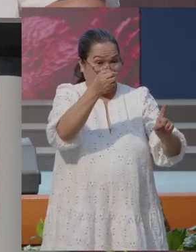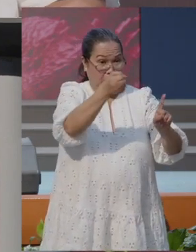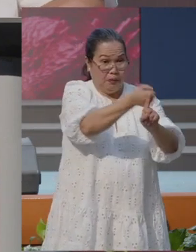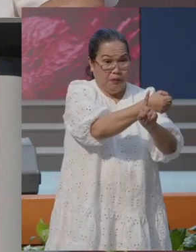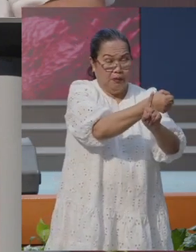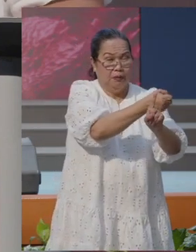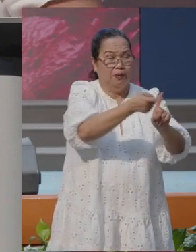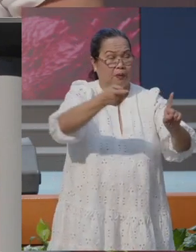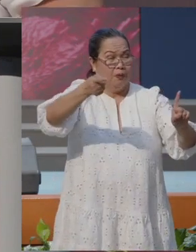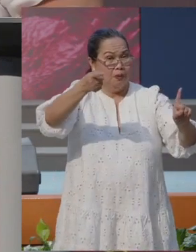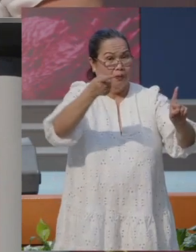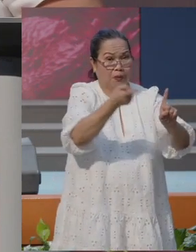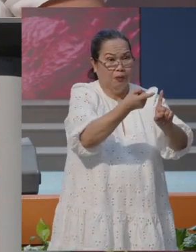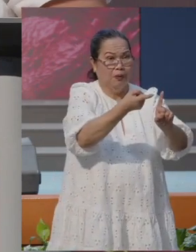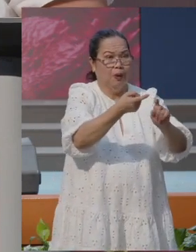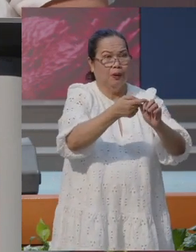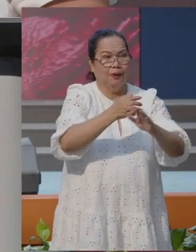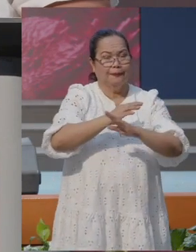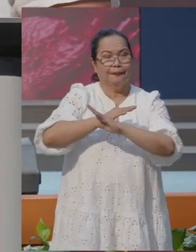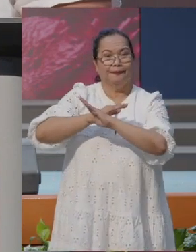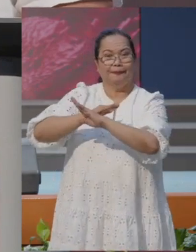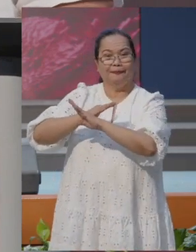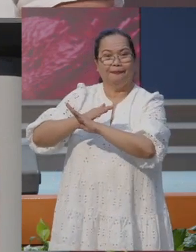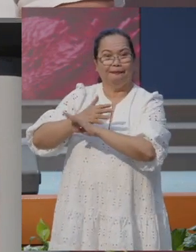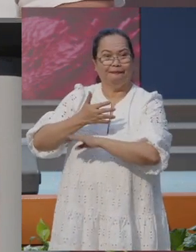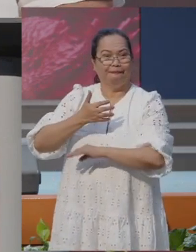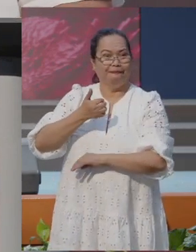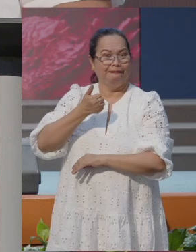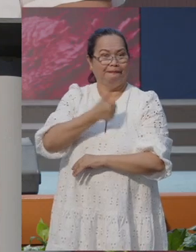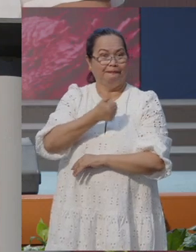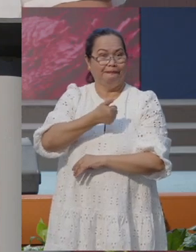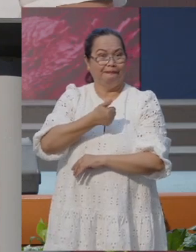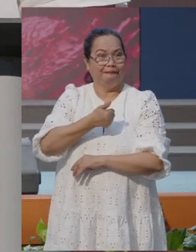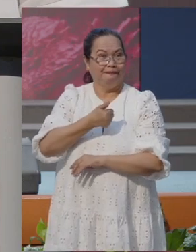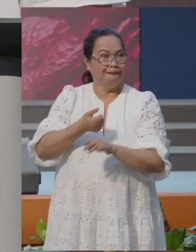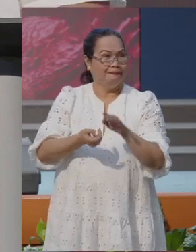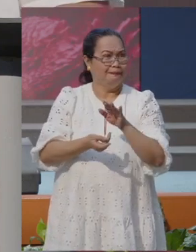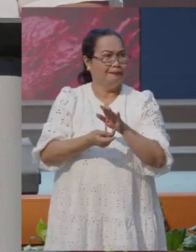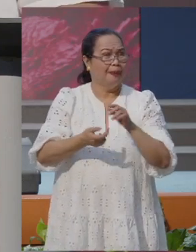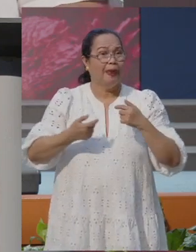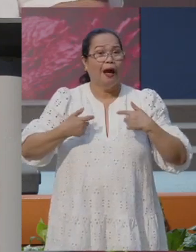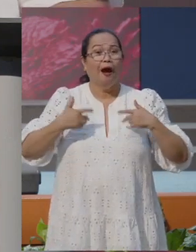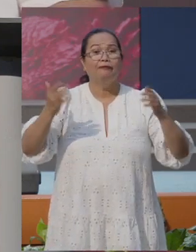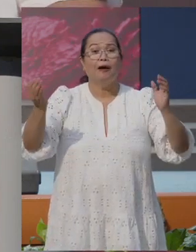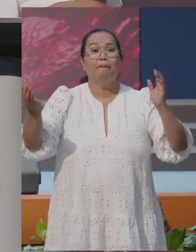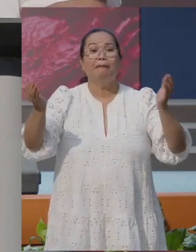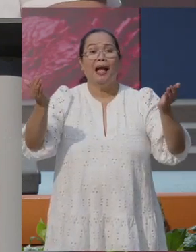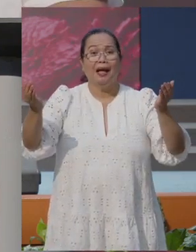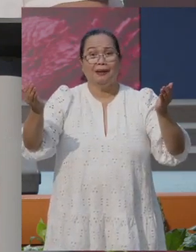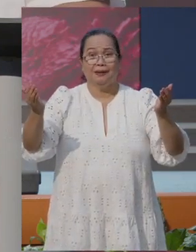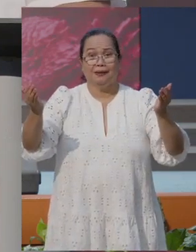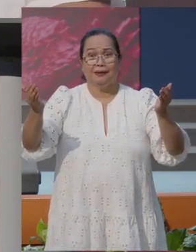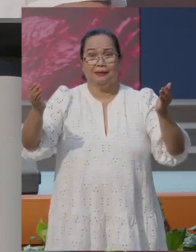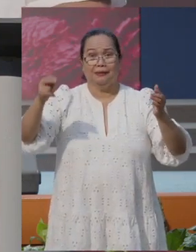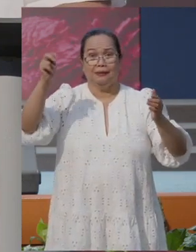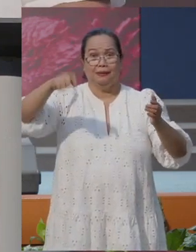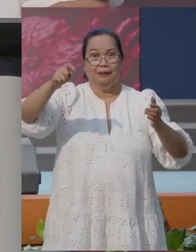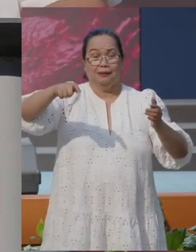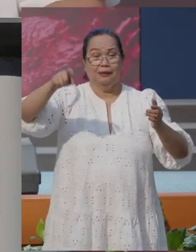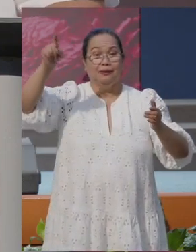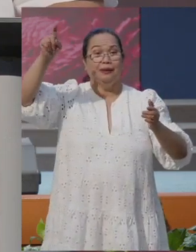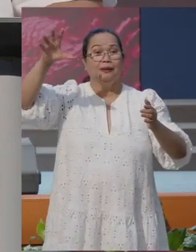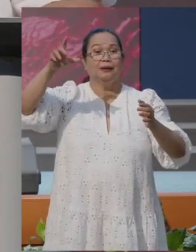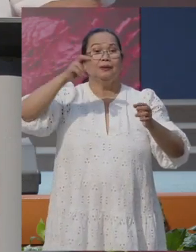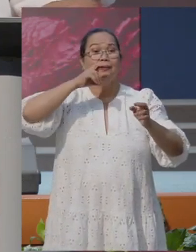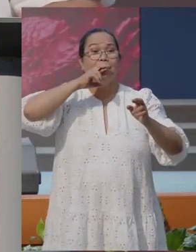na, dinipensahan niya ang kanyang sarili. So merong balanse na hinihingi yung utos na